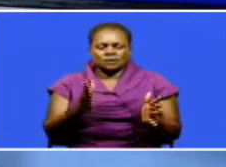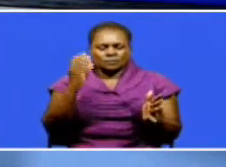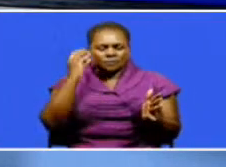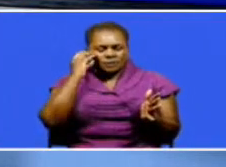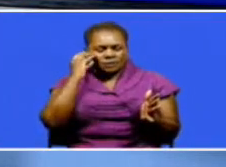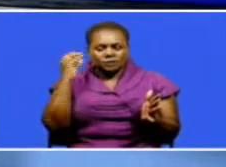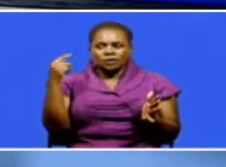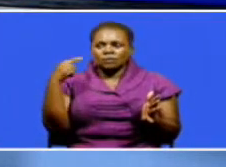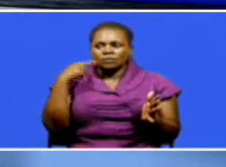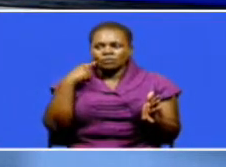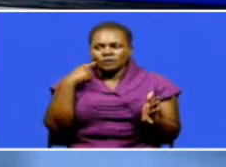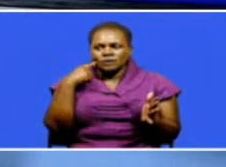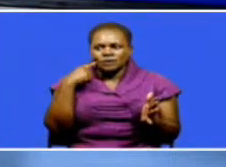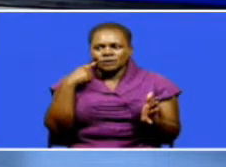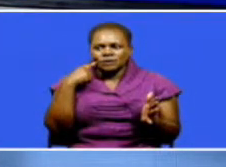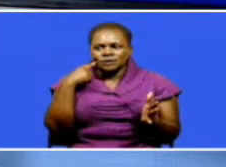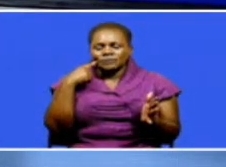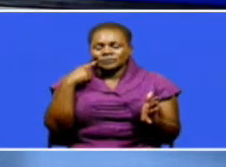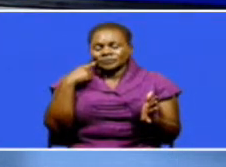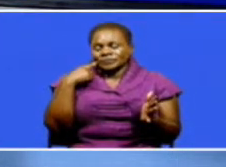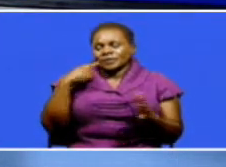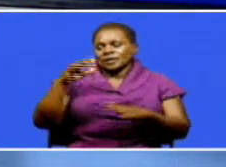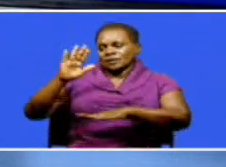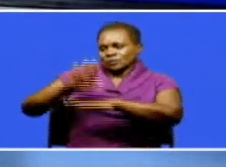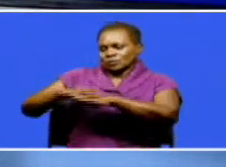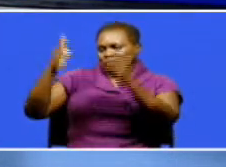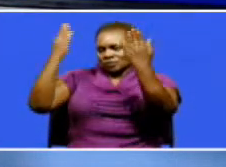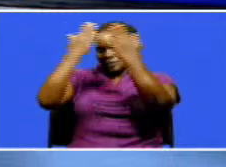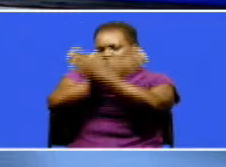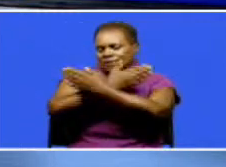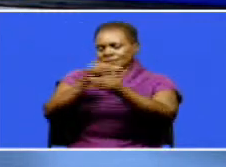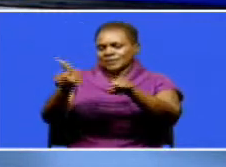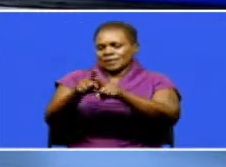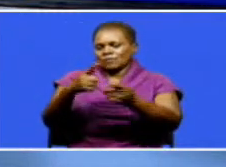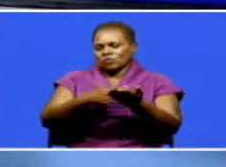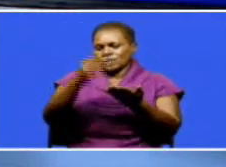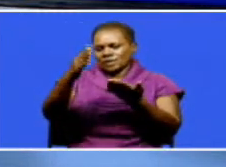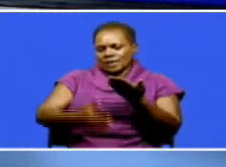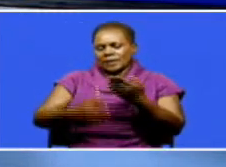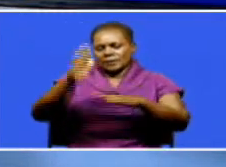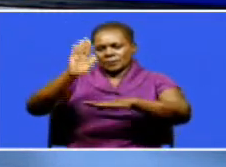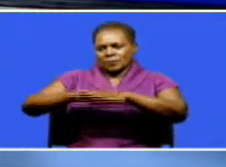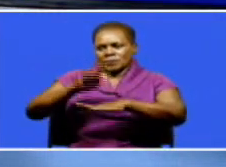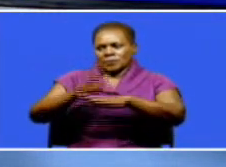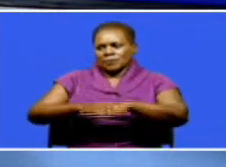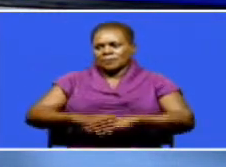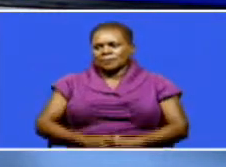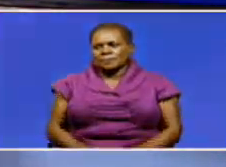amekwepo Merishia Owiti, na kutakia usiku mwanana na vile vile wikendi ya kufana.